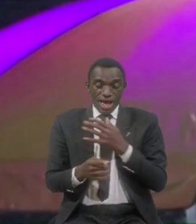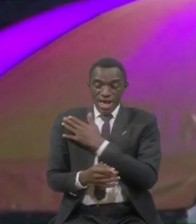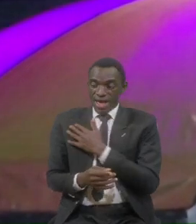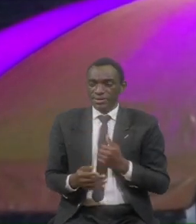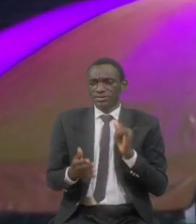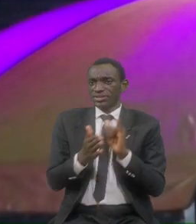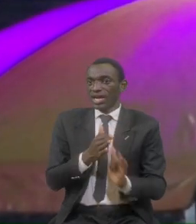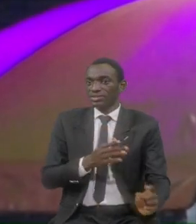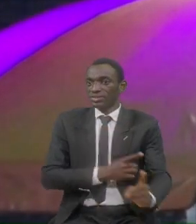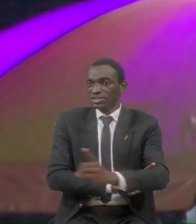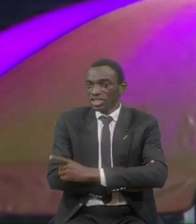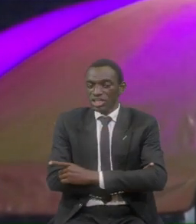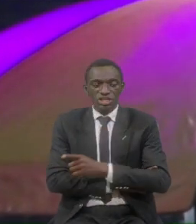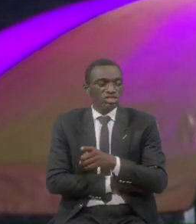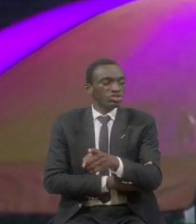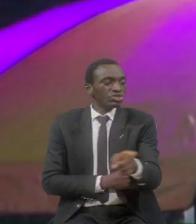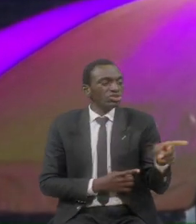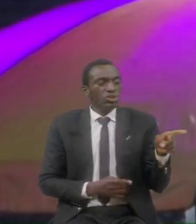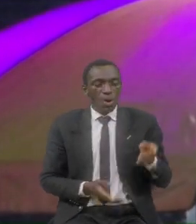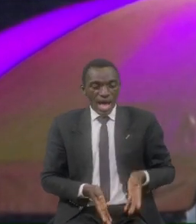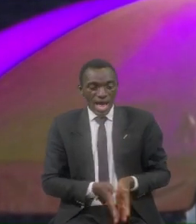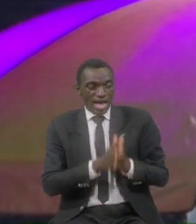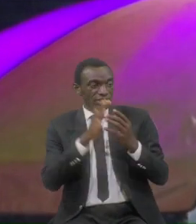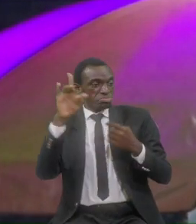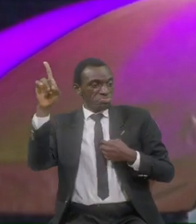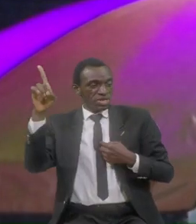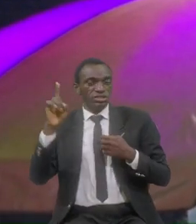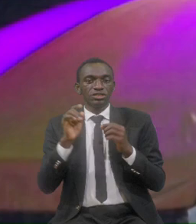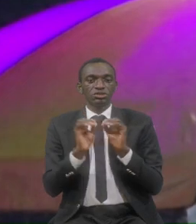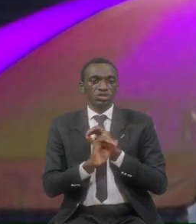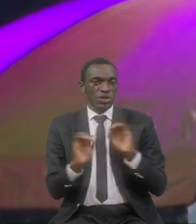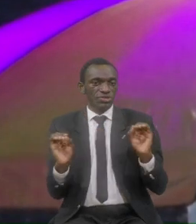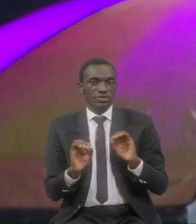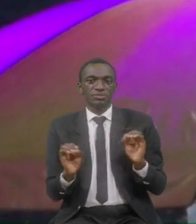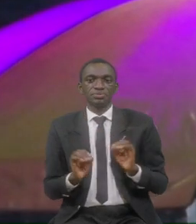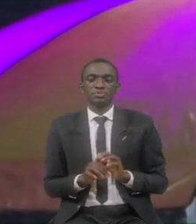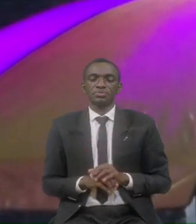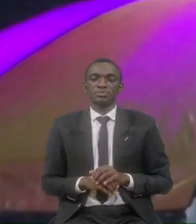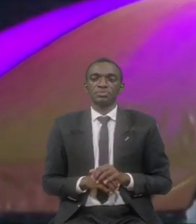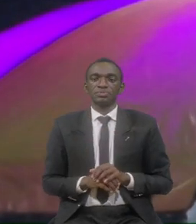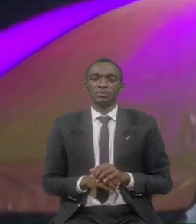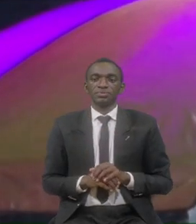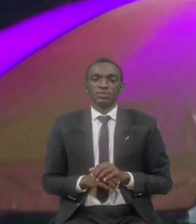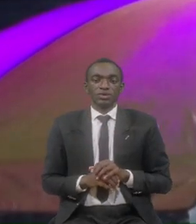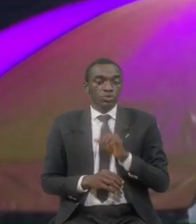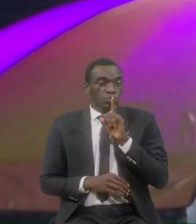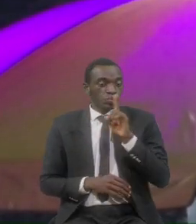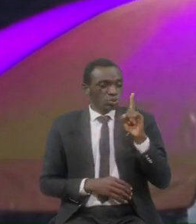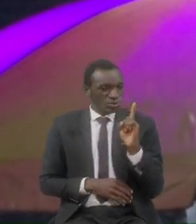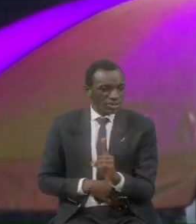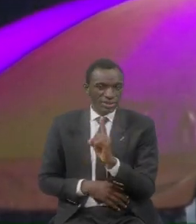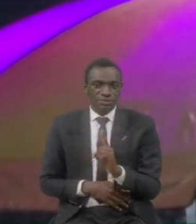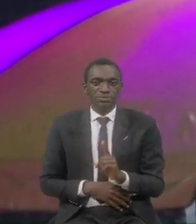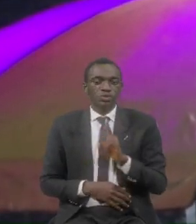me nothing. Og ni adtong higayon na wala gud mo nang utana kanako. Verily, certainly,